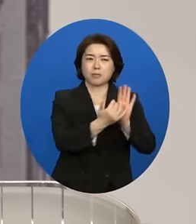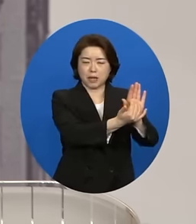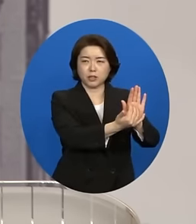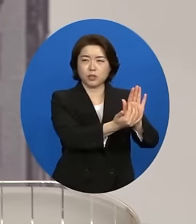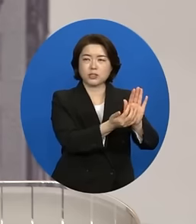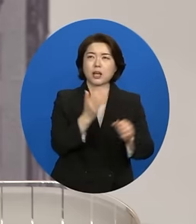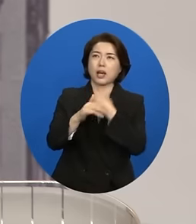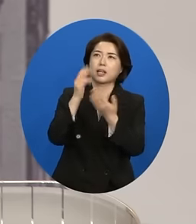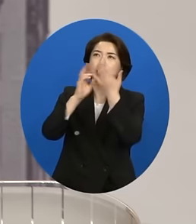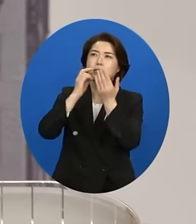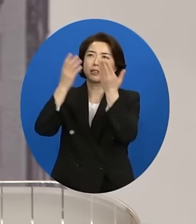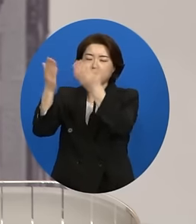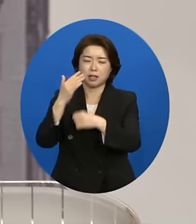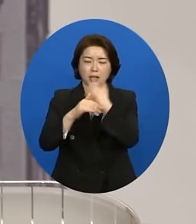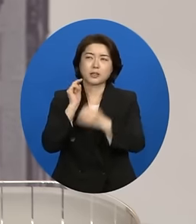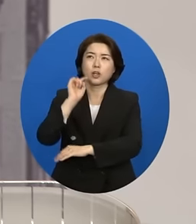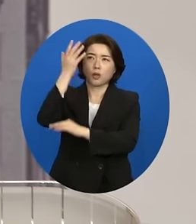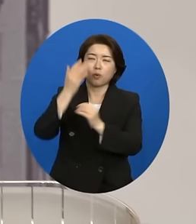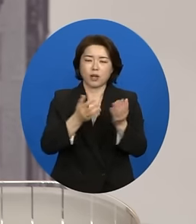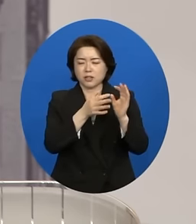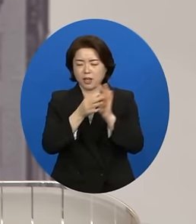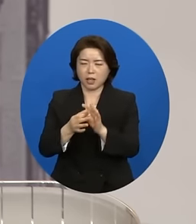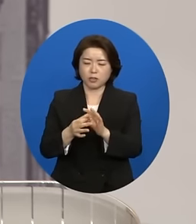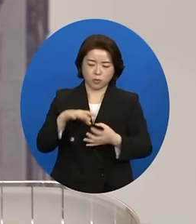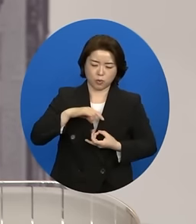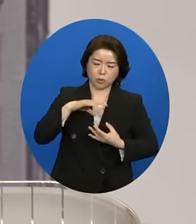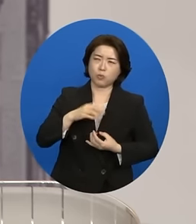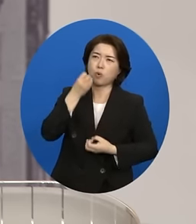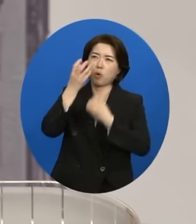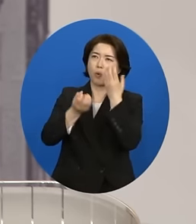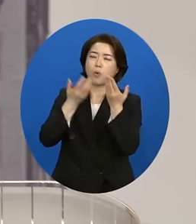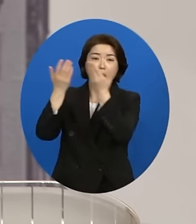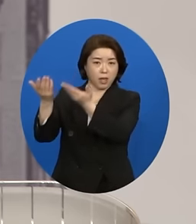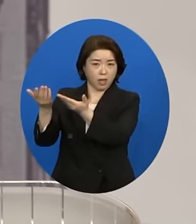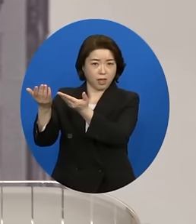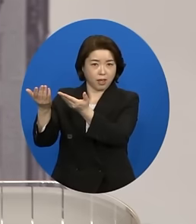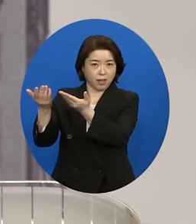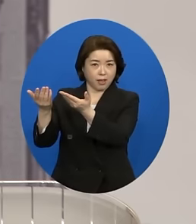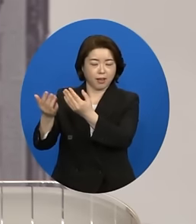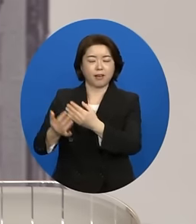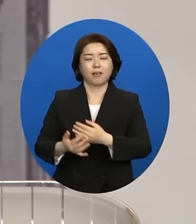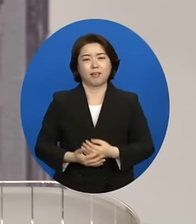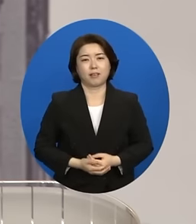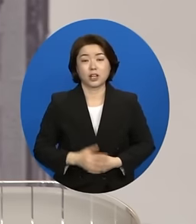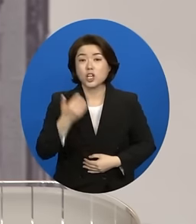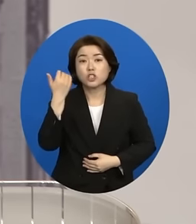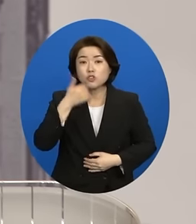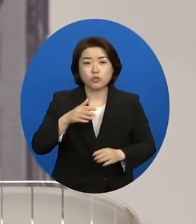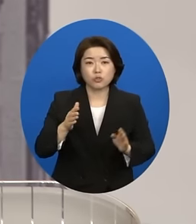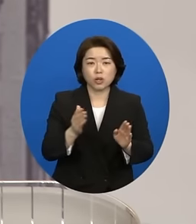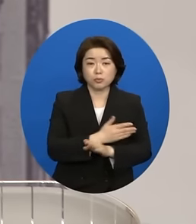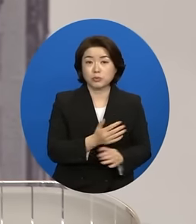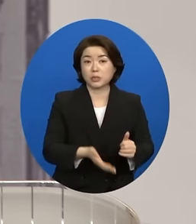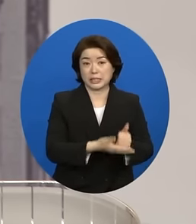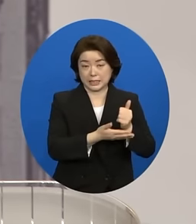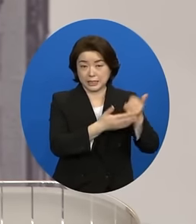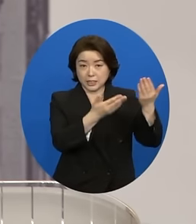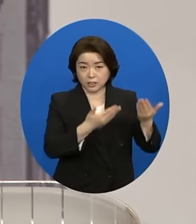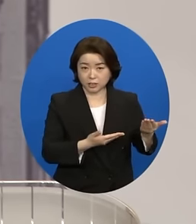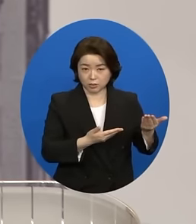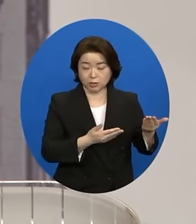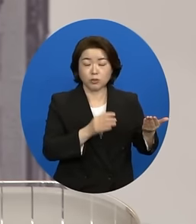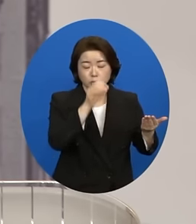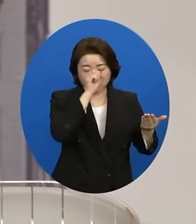하나님께 찬양 계속 그렇게 끊임없이 올려드리는 것입니다. 그러니까 여러분 누군가로부터 칭찬을 듣는 것은 귀한 일이지만